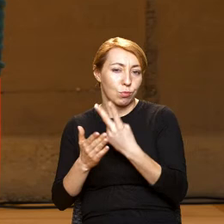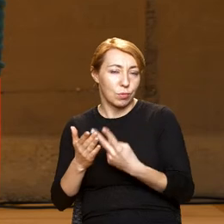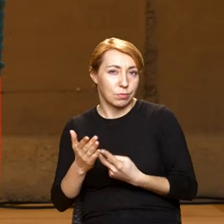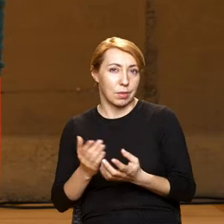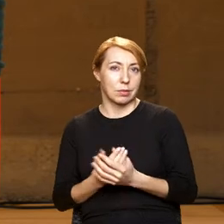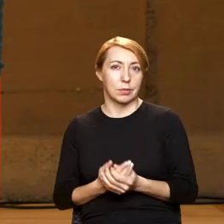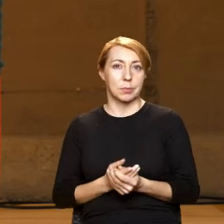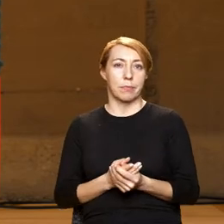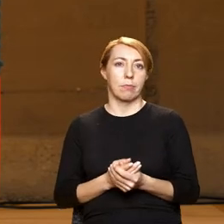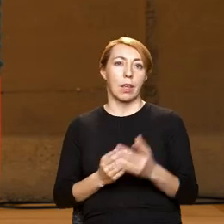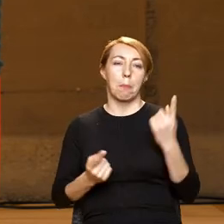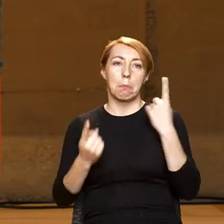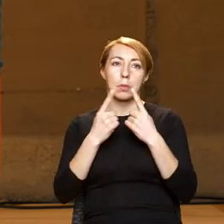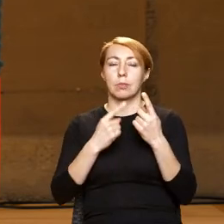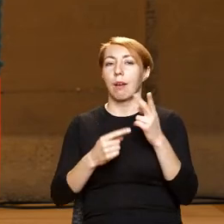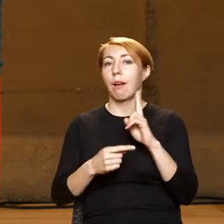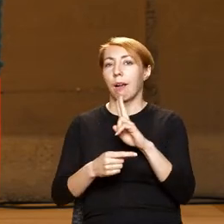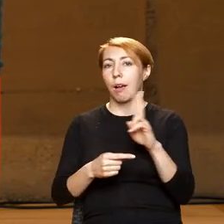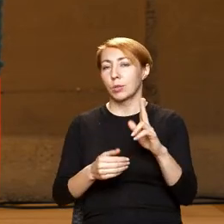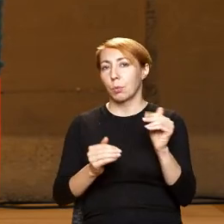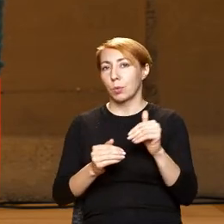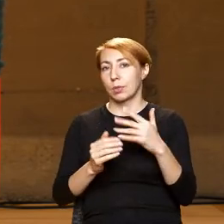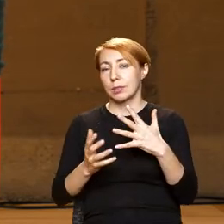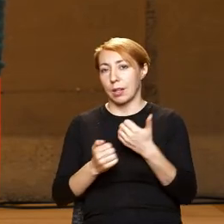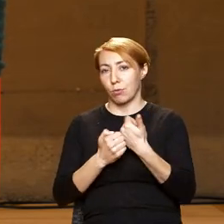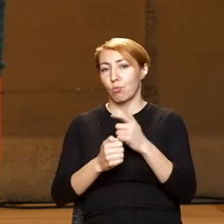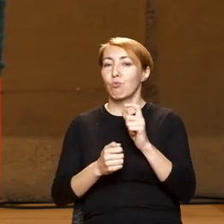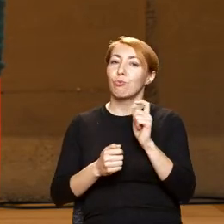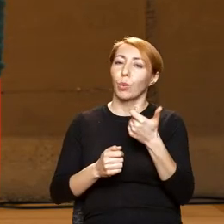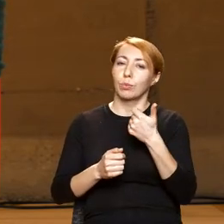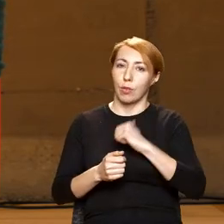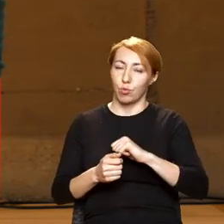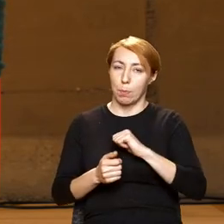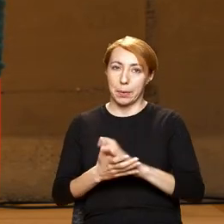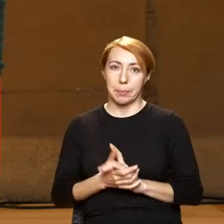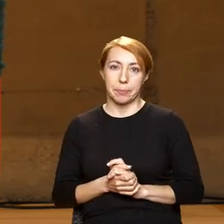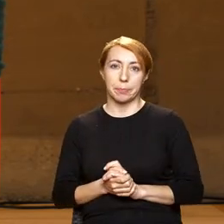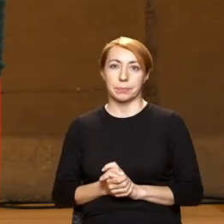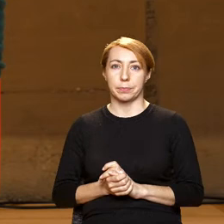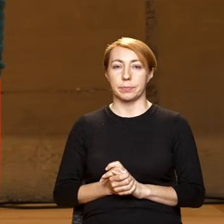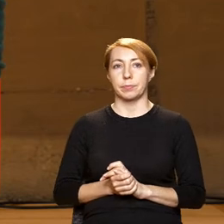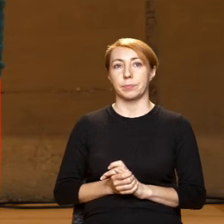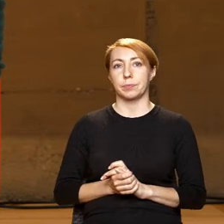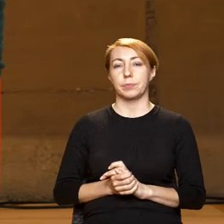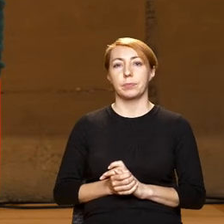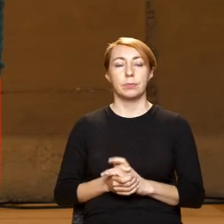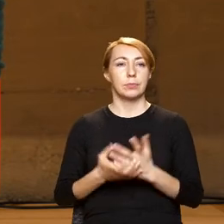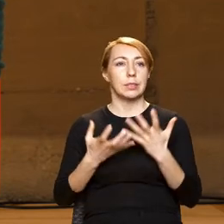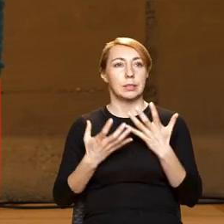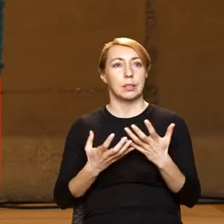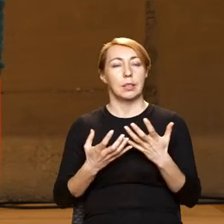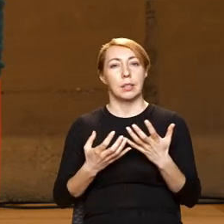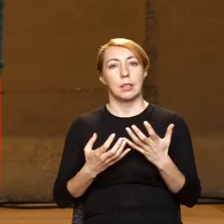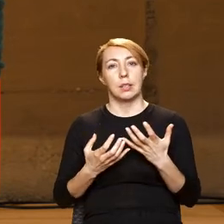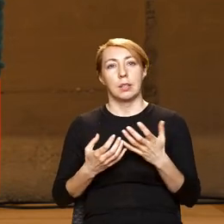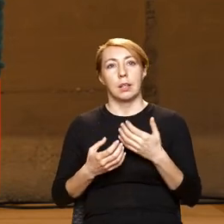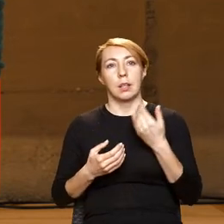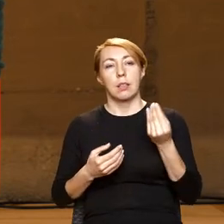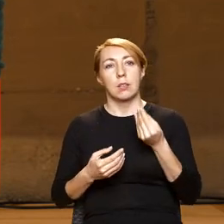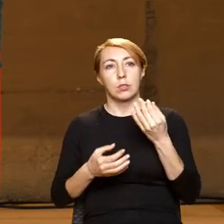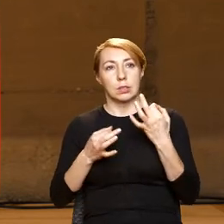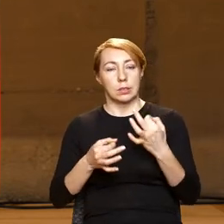że chyba każdy znajdzie coś dla siebie. Szanowni Państwo, chcielibyśmy się jeszcze dzisiaj